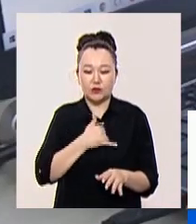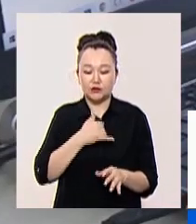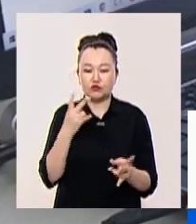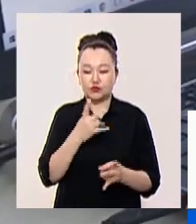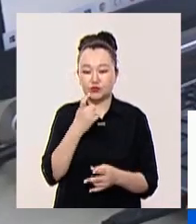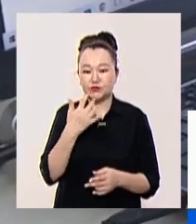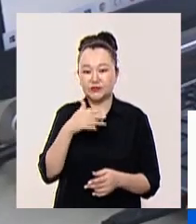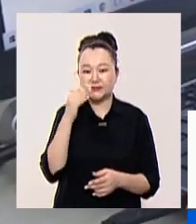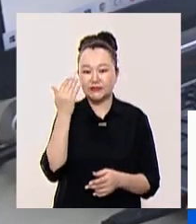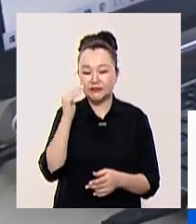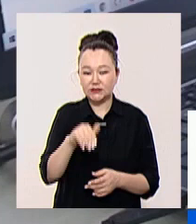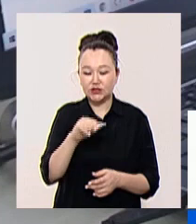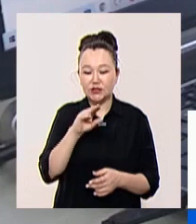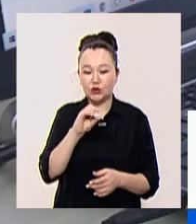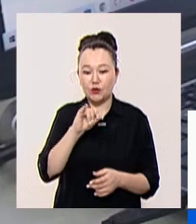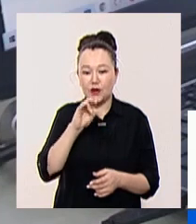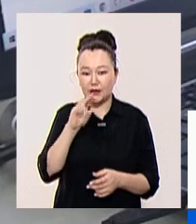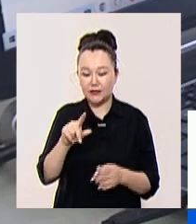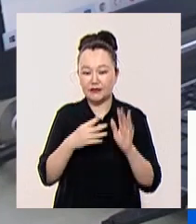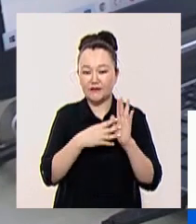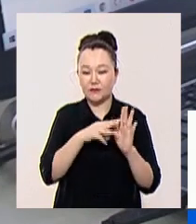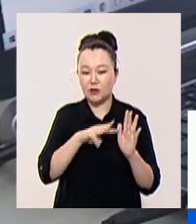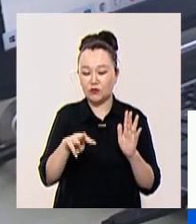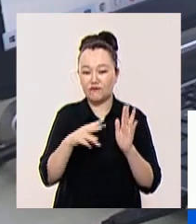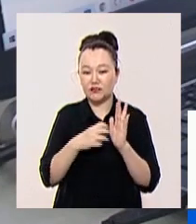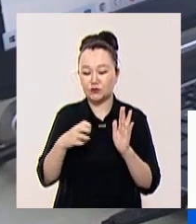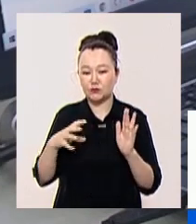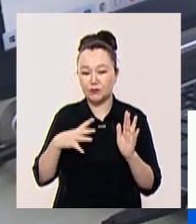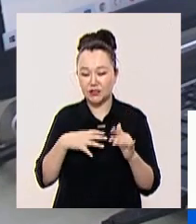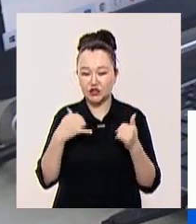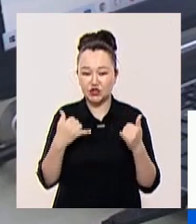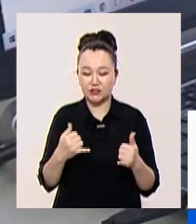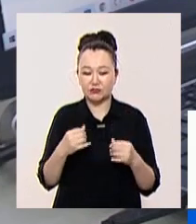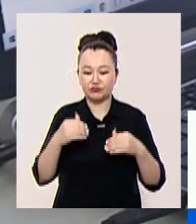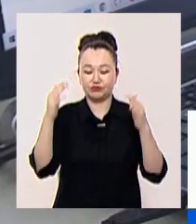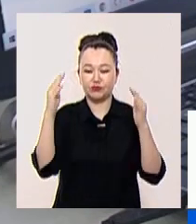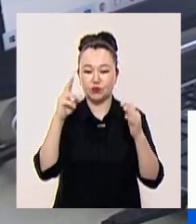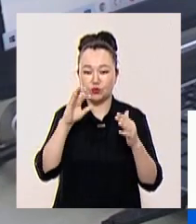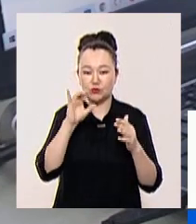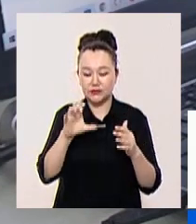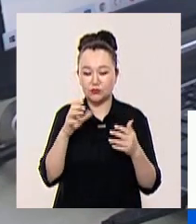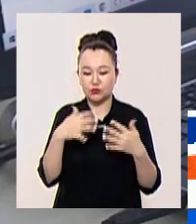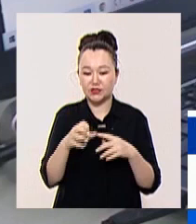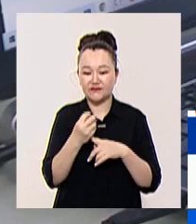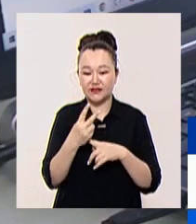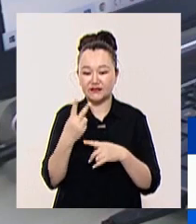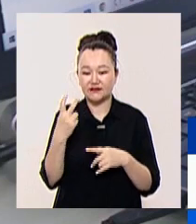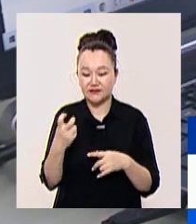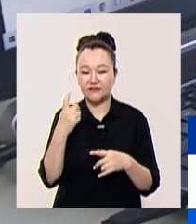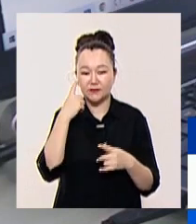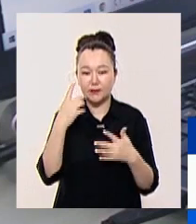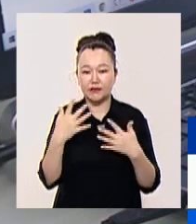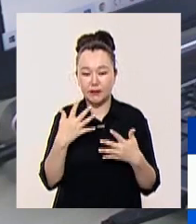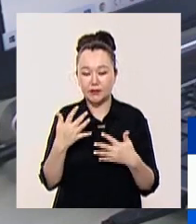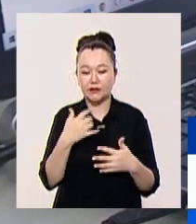юаней. На момент сбора это было 9 миллионов 800. Сейчас подскочил курс, это уже 12 200. Вот представьте,